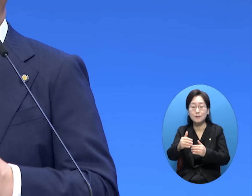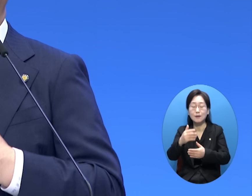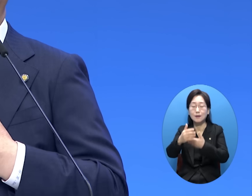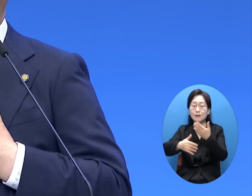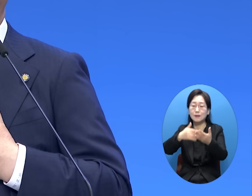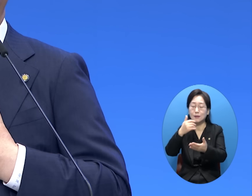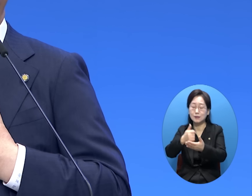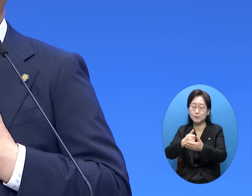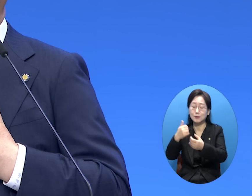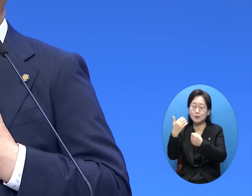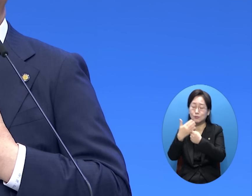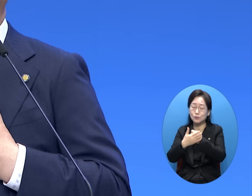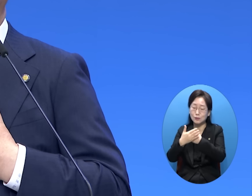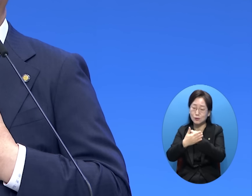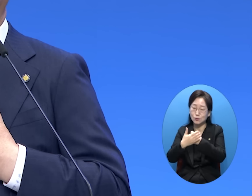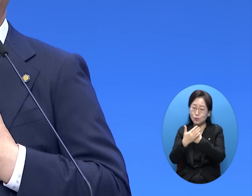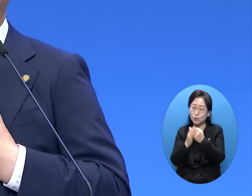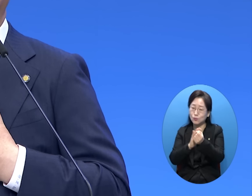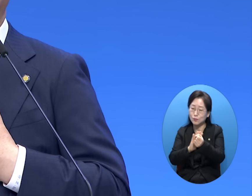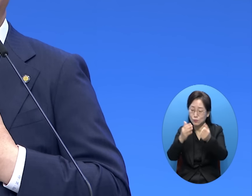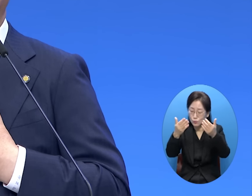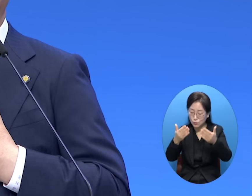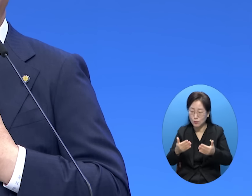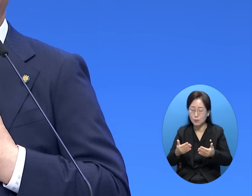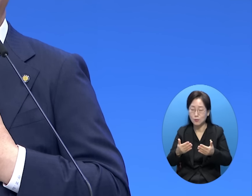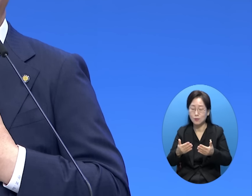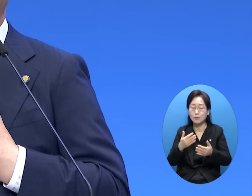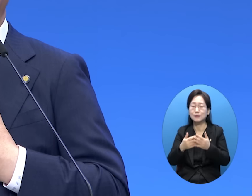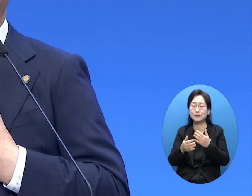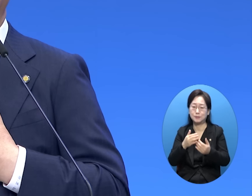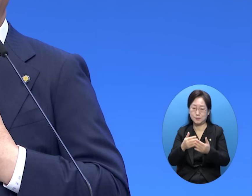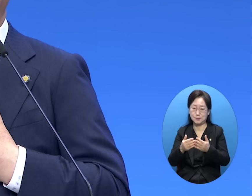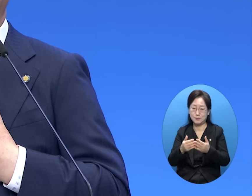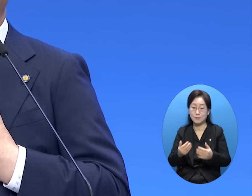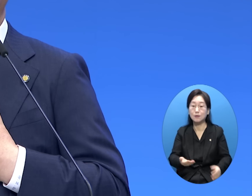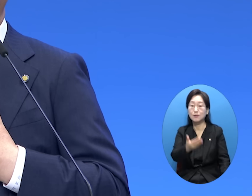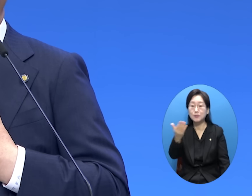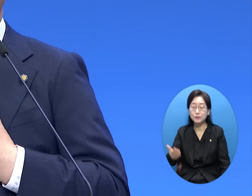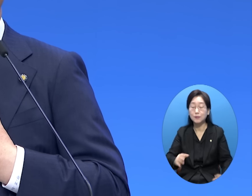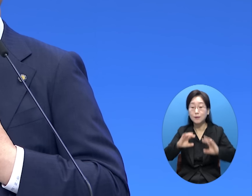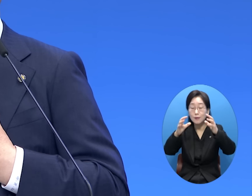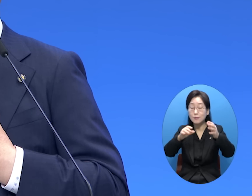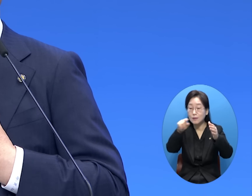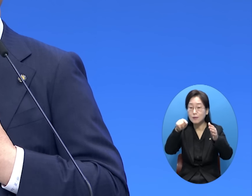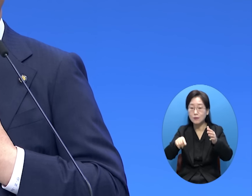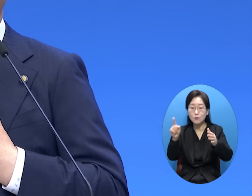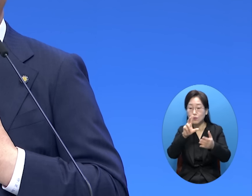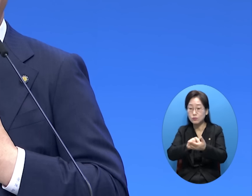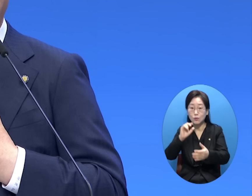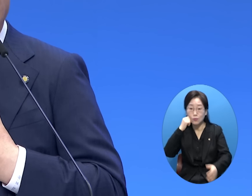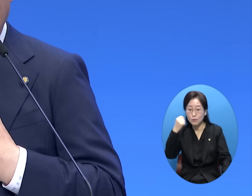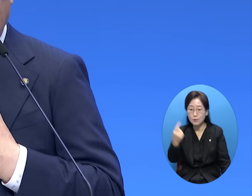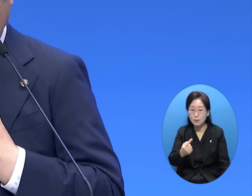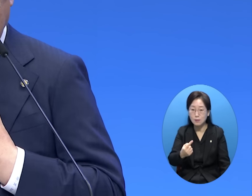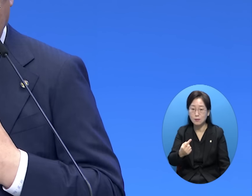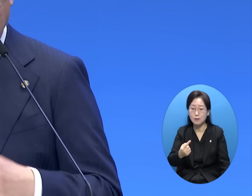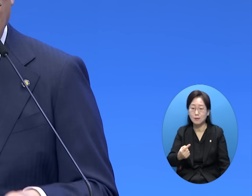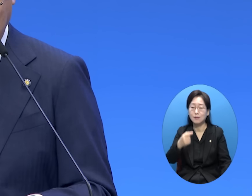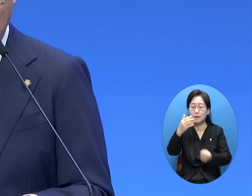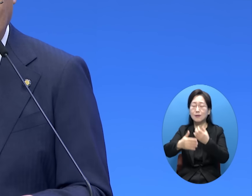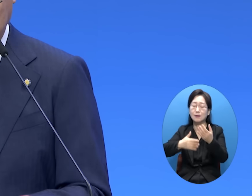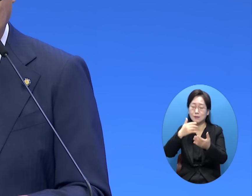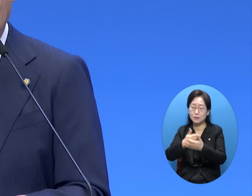하나님의 위로가 임한 겁니다. 하나님의 위로하심을 체험합니다. 여러분, 이 세상에서 어떤 문제와 어려움을 당하도